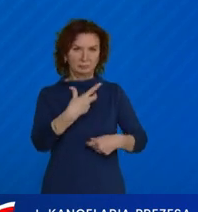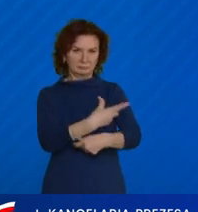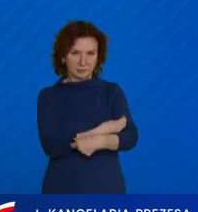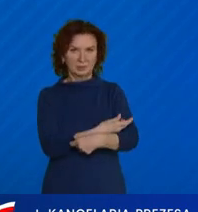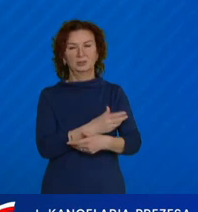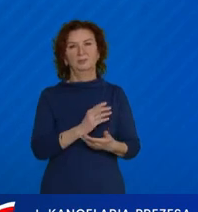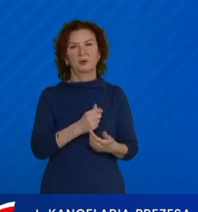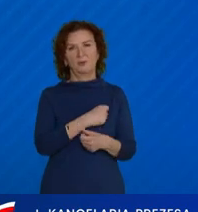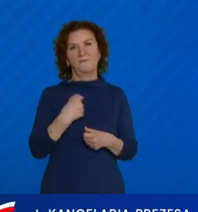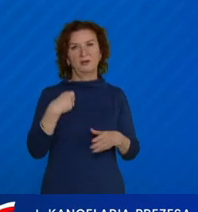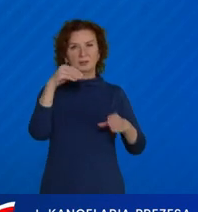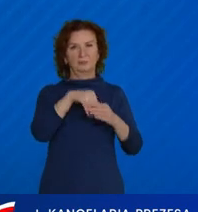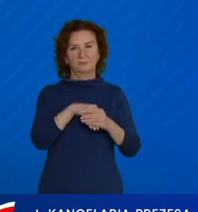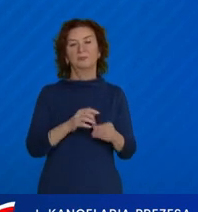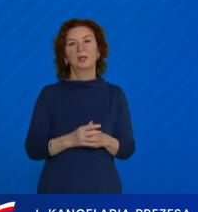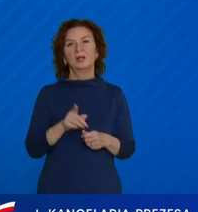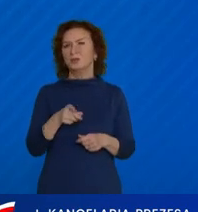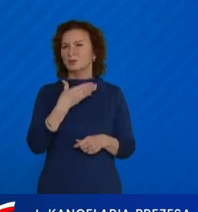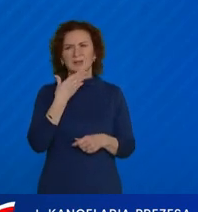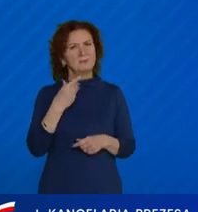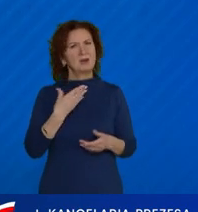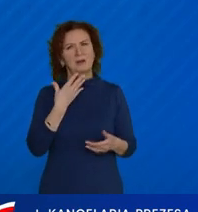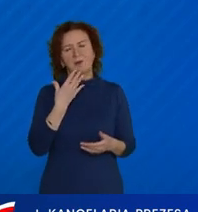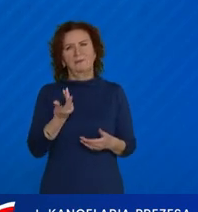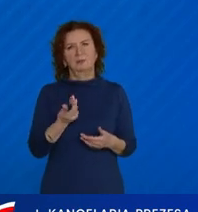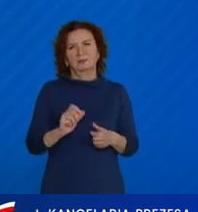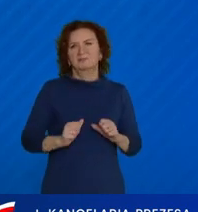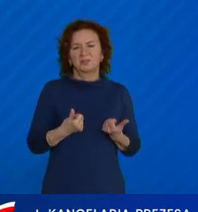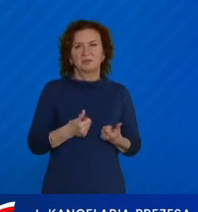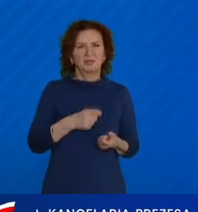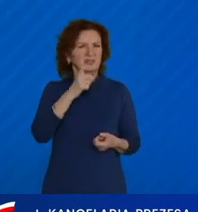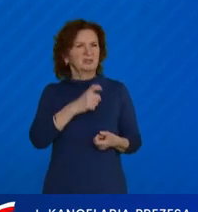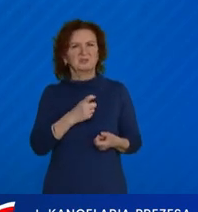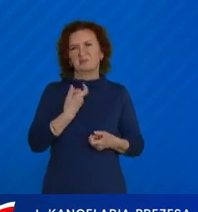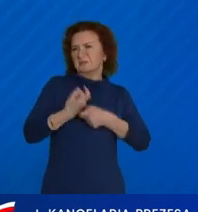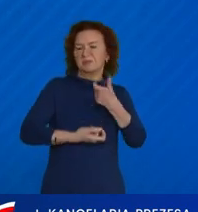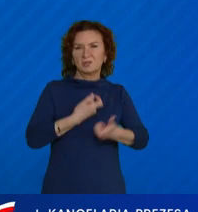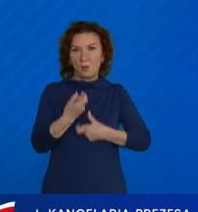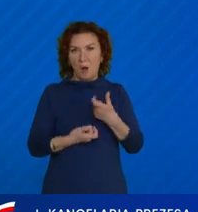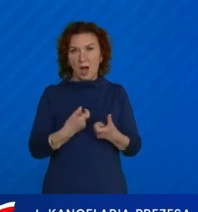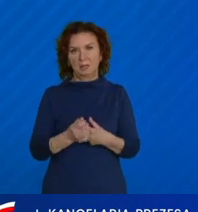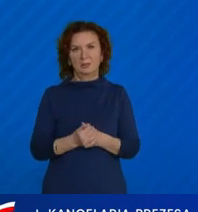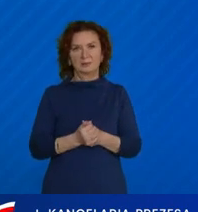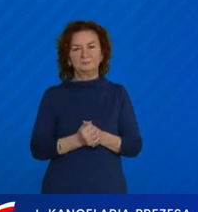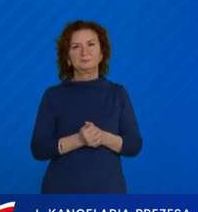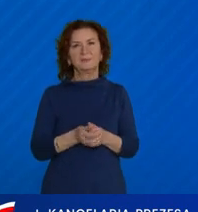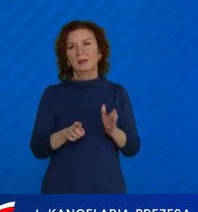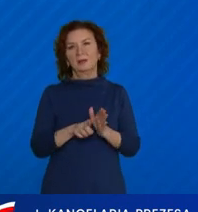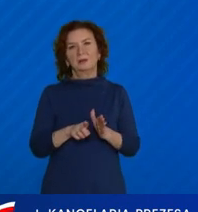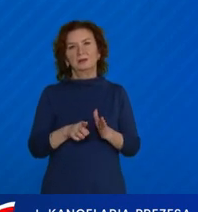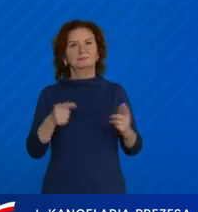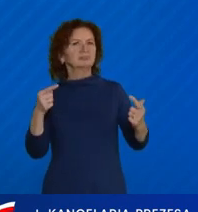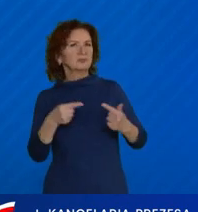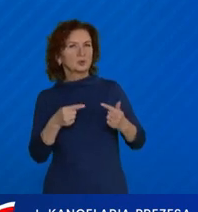jakichś intencjonalnych, złych działaniach czy nieprzyjaznych działaniach wobec któregokolwiek z samorządu.